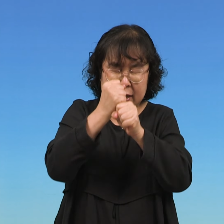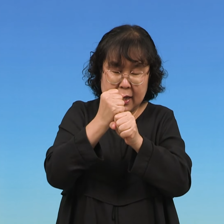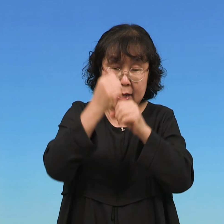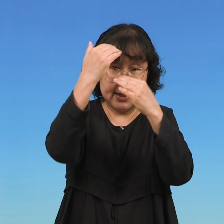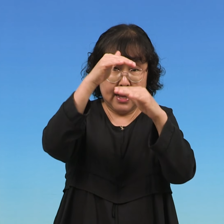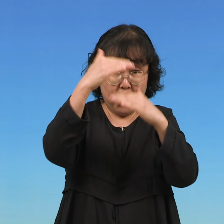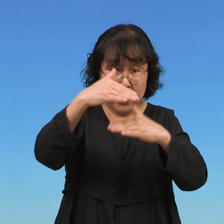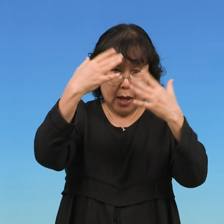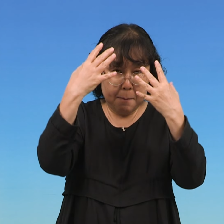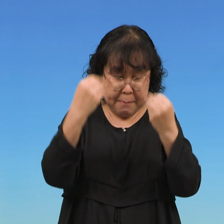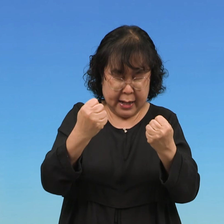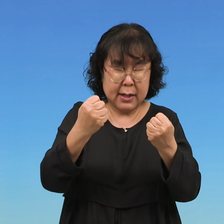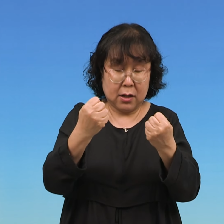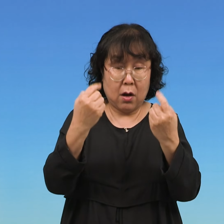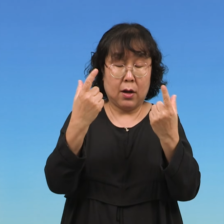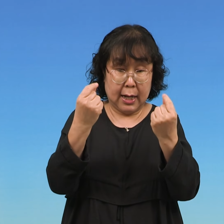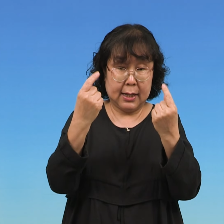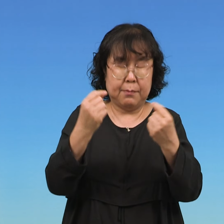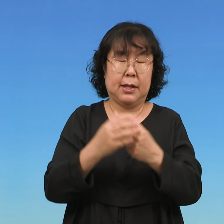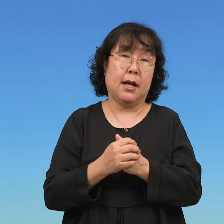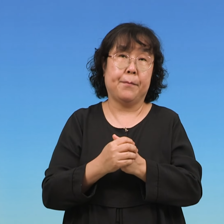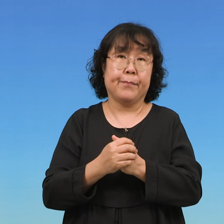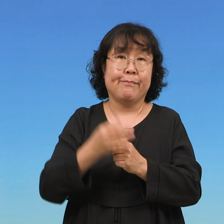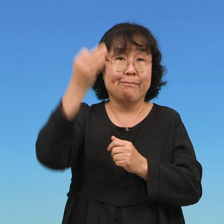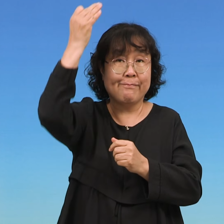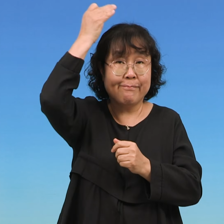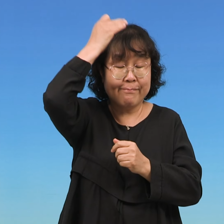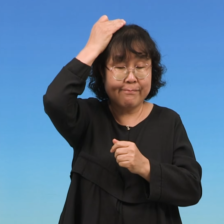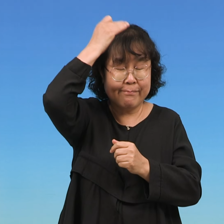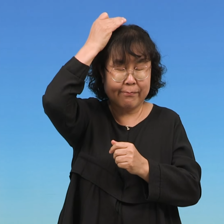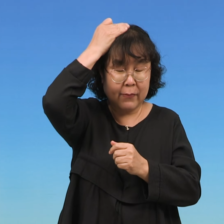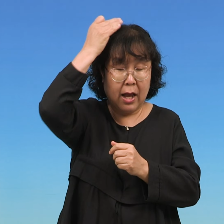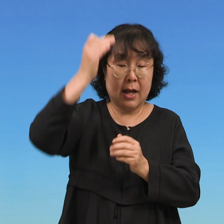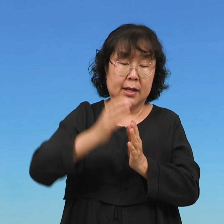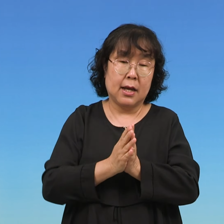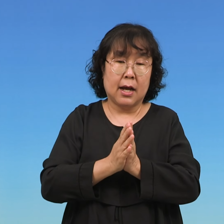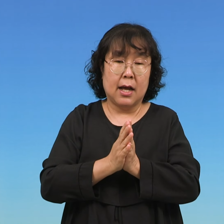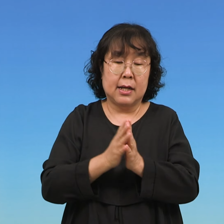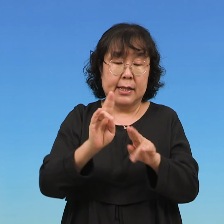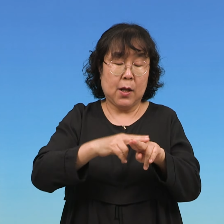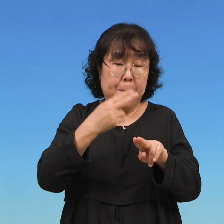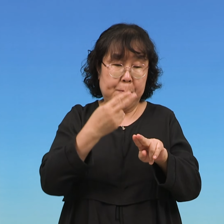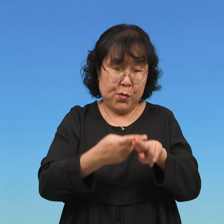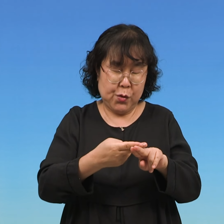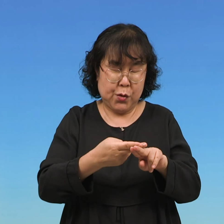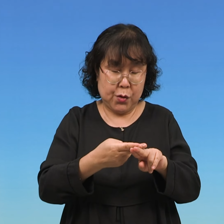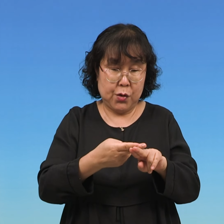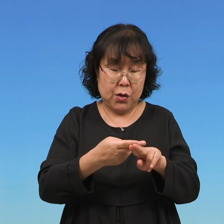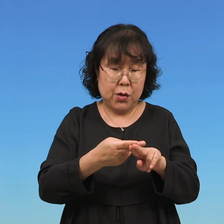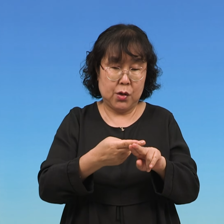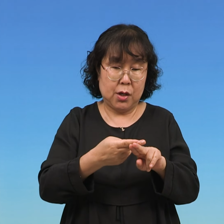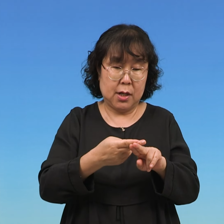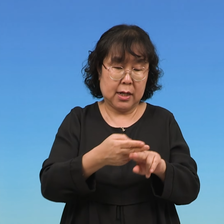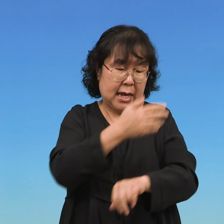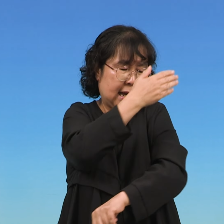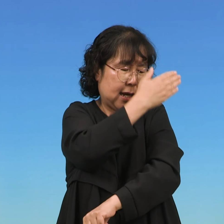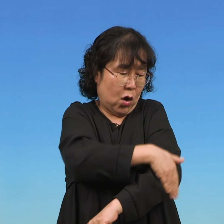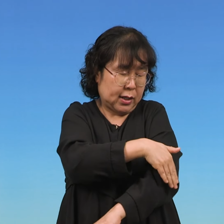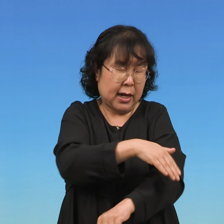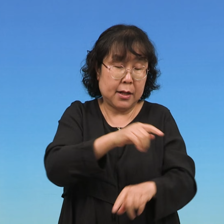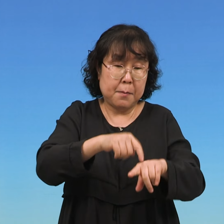텐데 엘리사의 그 선물을 거절하는 중심이 아까 그 호스트 선교사의 마음과